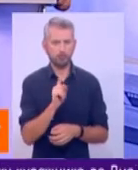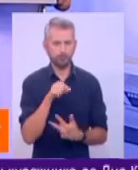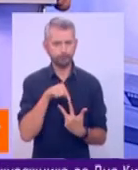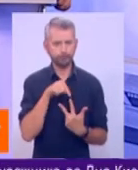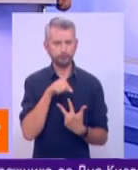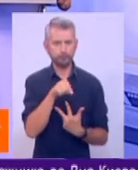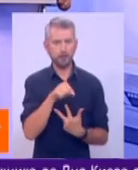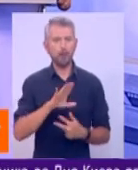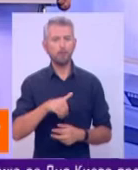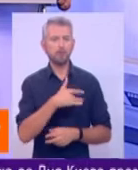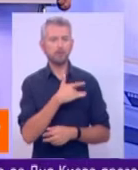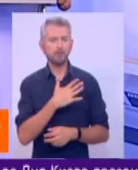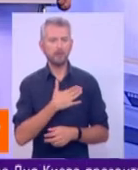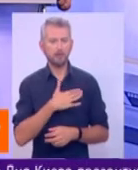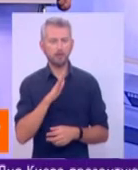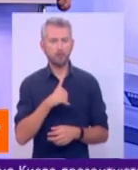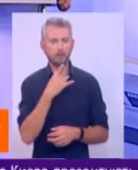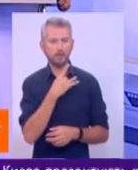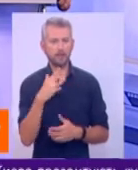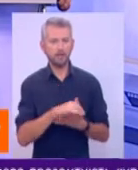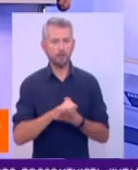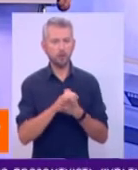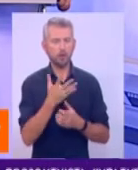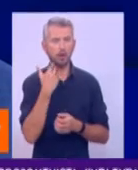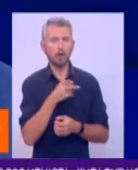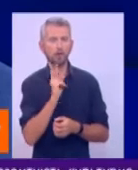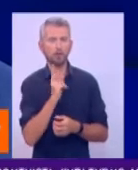после приватизации, после Советского Союза, как бы, да, кому-то